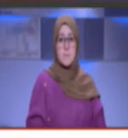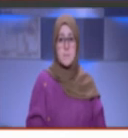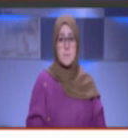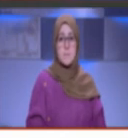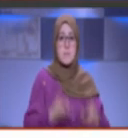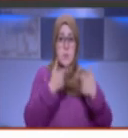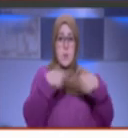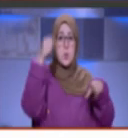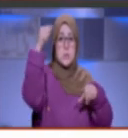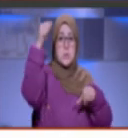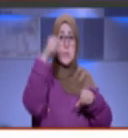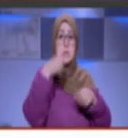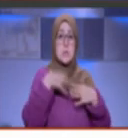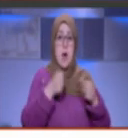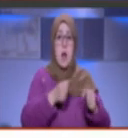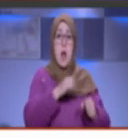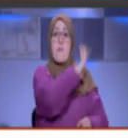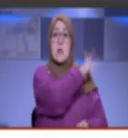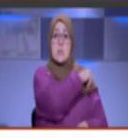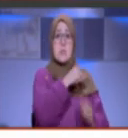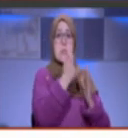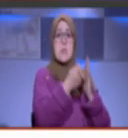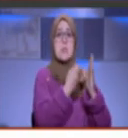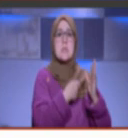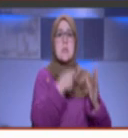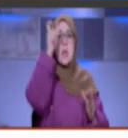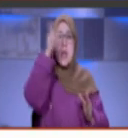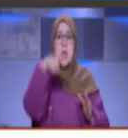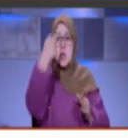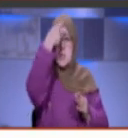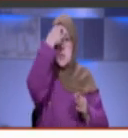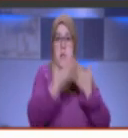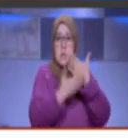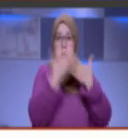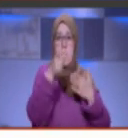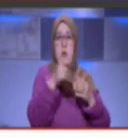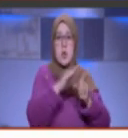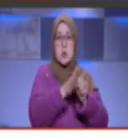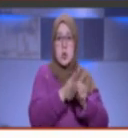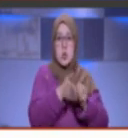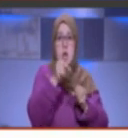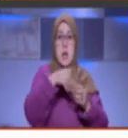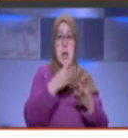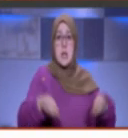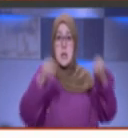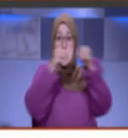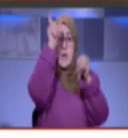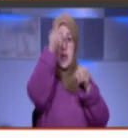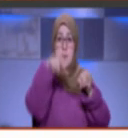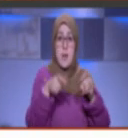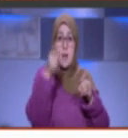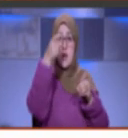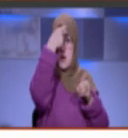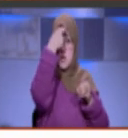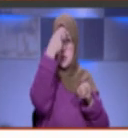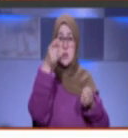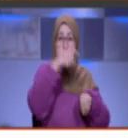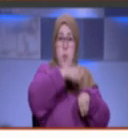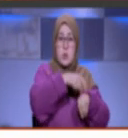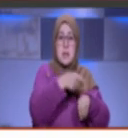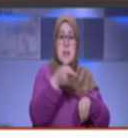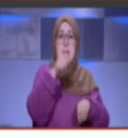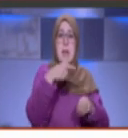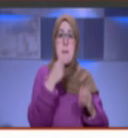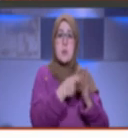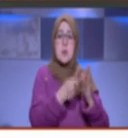أعلنت وزارة الصحة الفلسطينية تسجيل إصابتين جديدتين بفيروس كورونا المستجد، يرتفع إجمالي الإصابات المسجلة